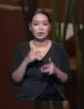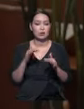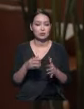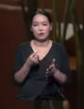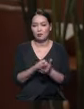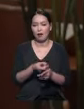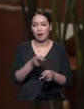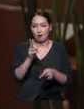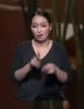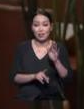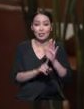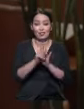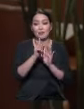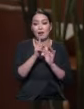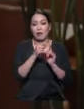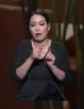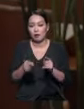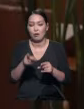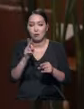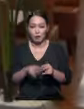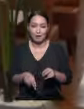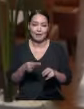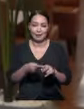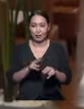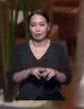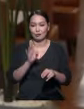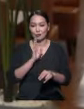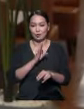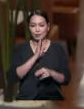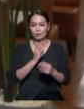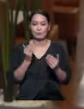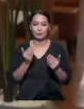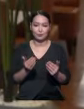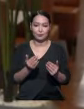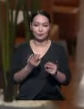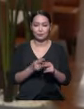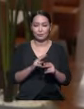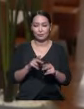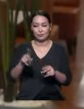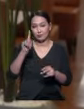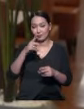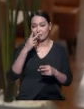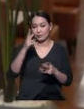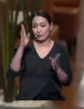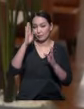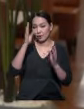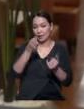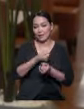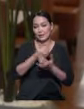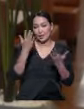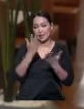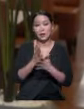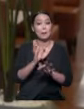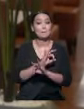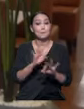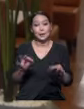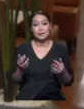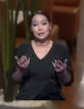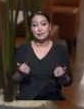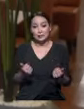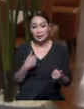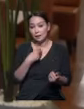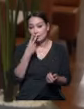конца, потому что это женщина. И вы знаете, и погода сегодня такая яркая, прекрасная, да? Я